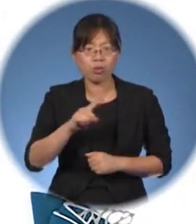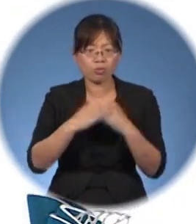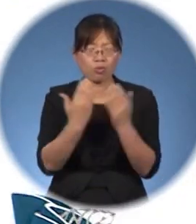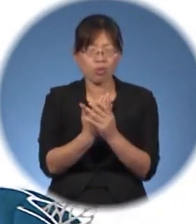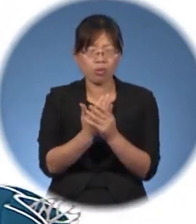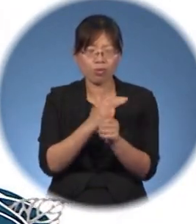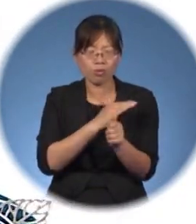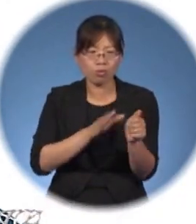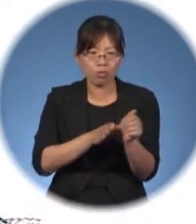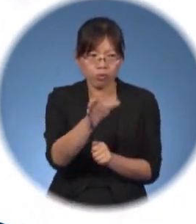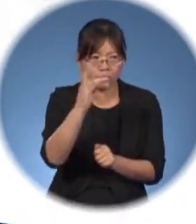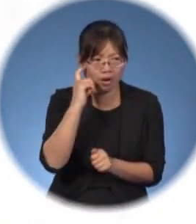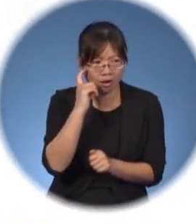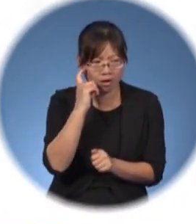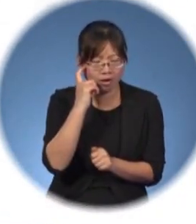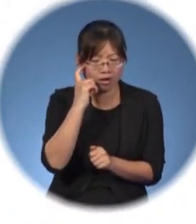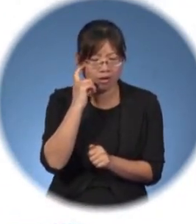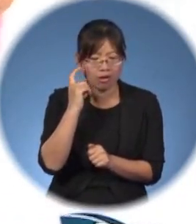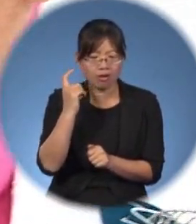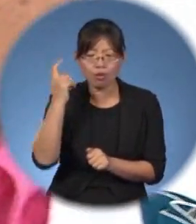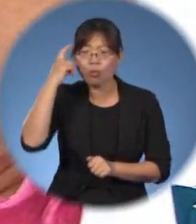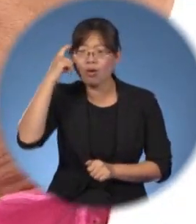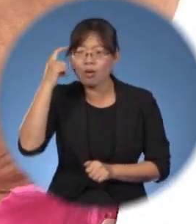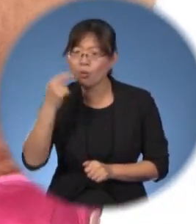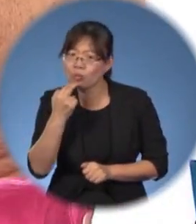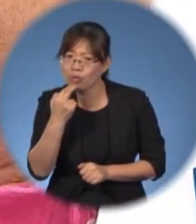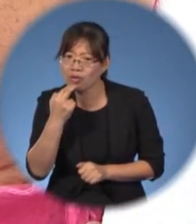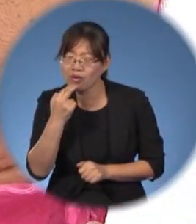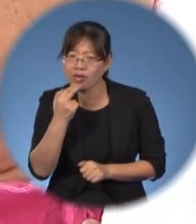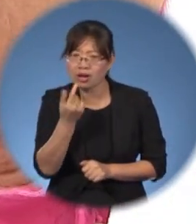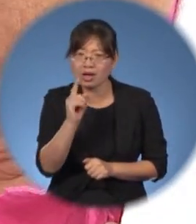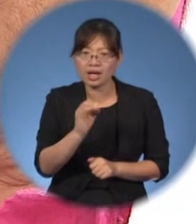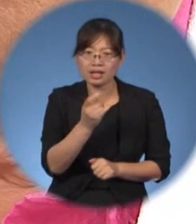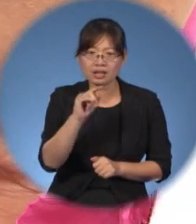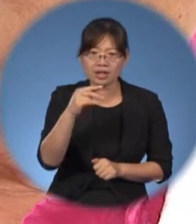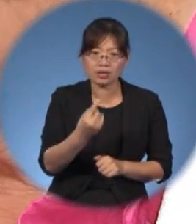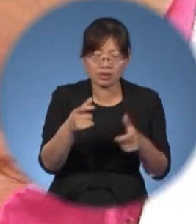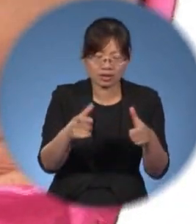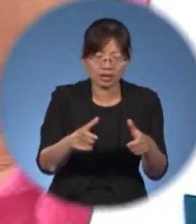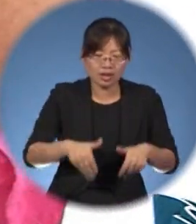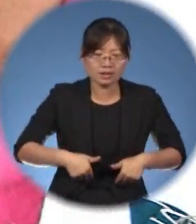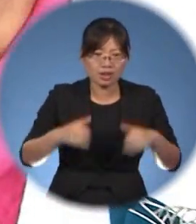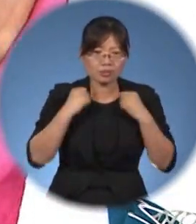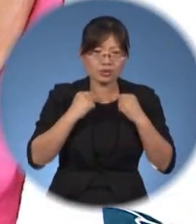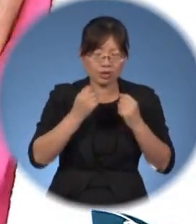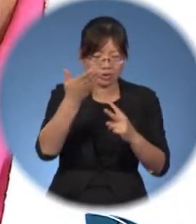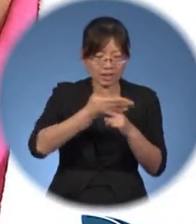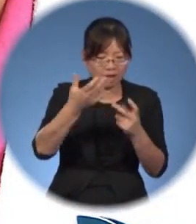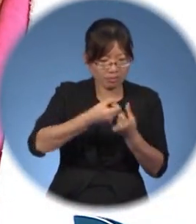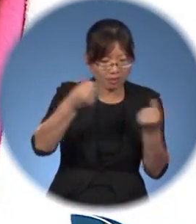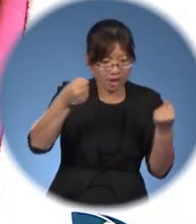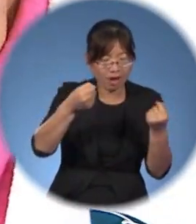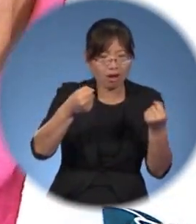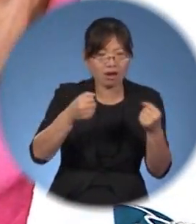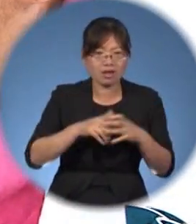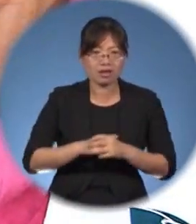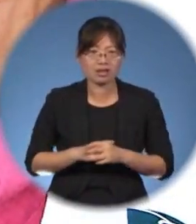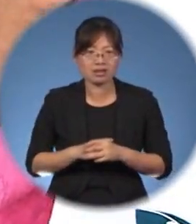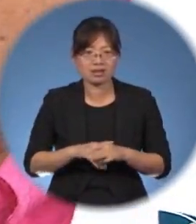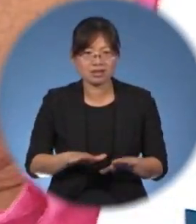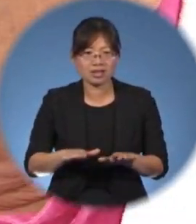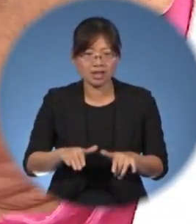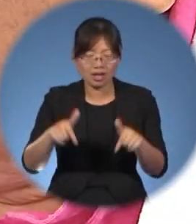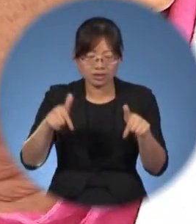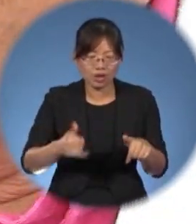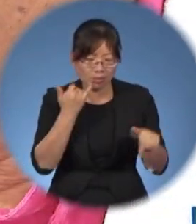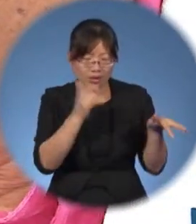보다. 왜 없어? 그러니까, 황해도를 황해남도, 황해북도로 놓았잖아요. 그렇죠. 그래도 이제 서해